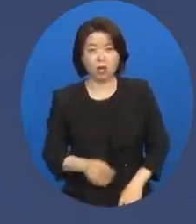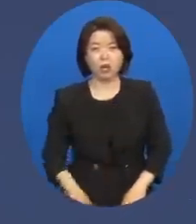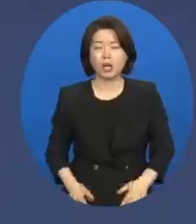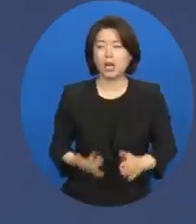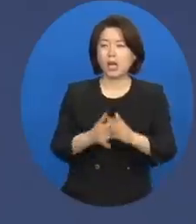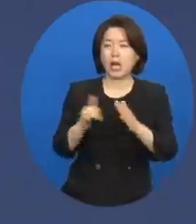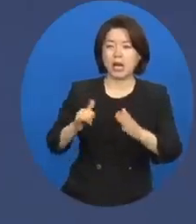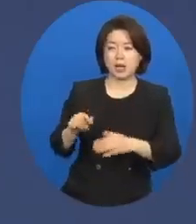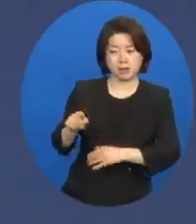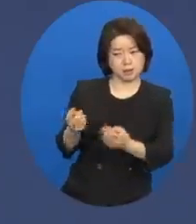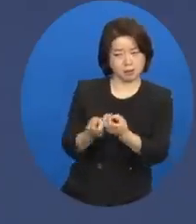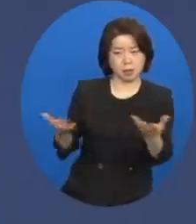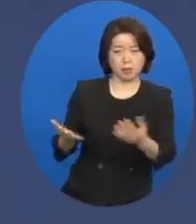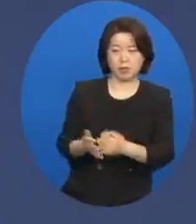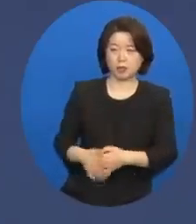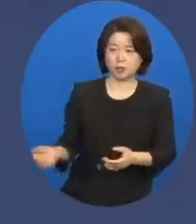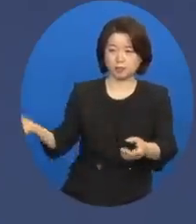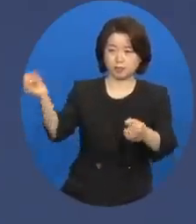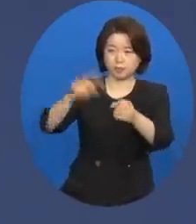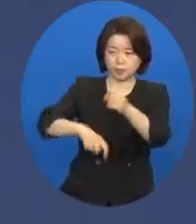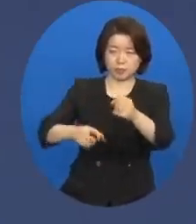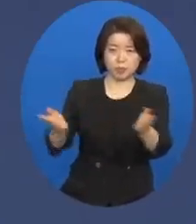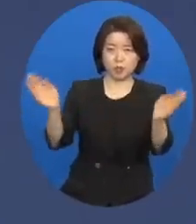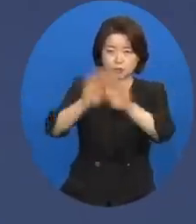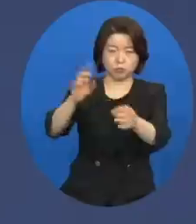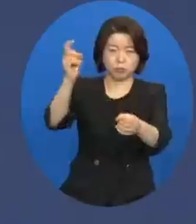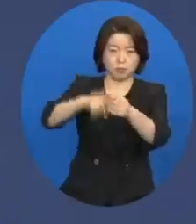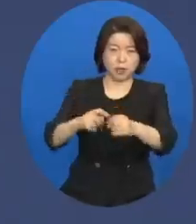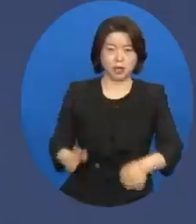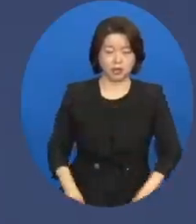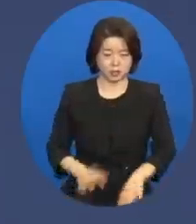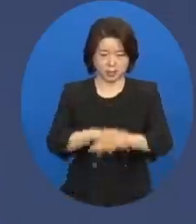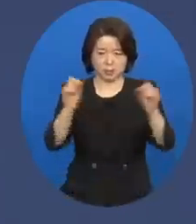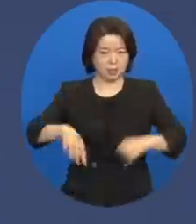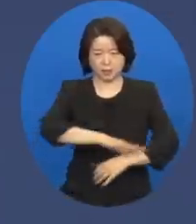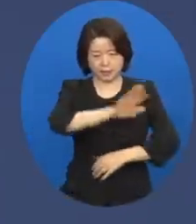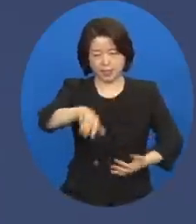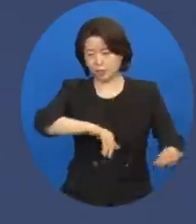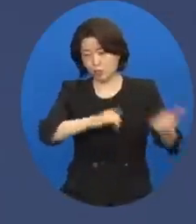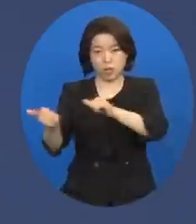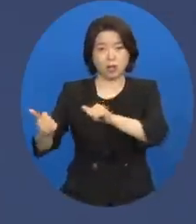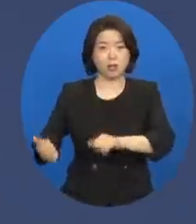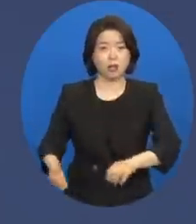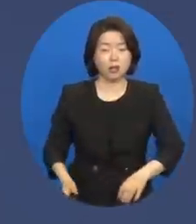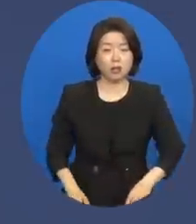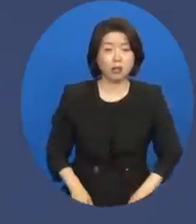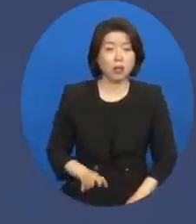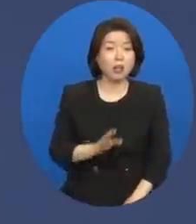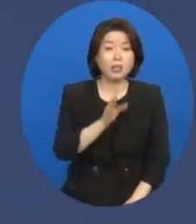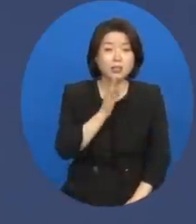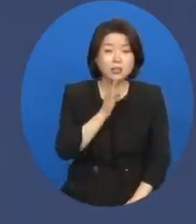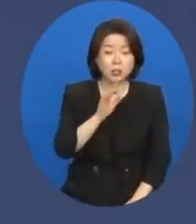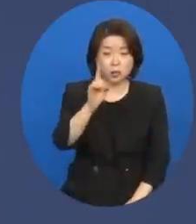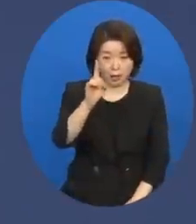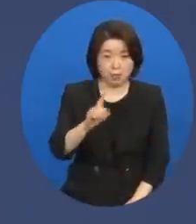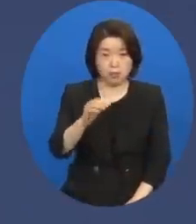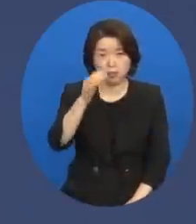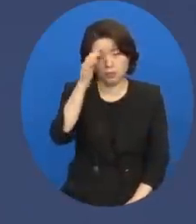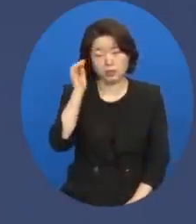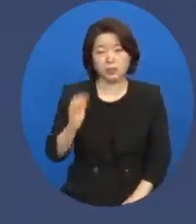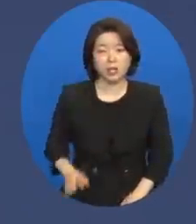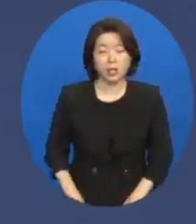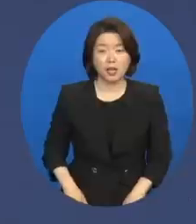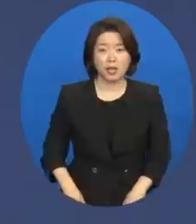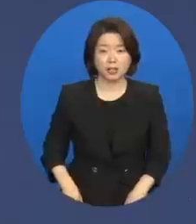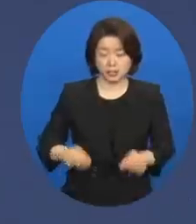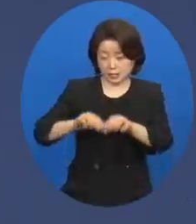딱 빌미로 문 걸어 잠그고 이 허무한 세상 죽자는 거예요. 실제로 한 번은 그